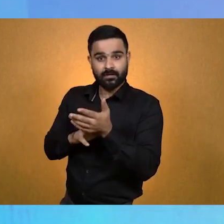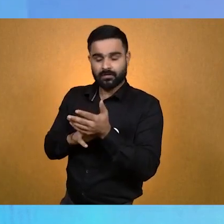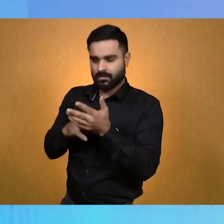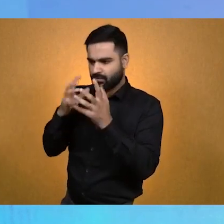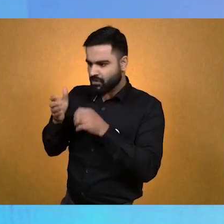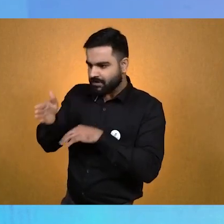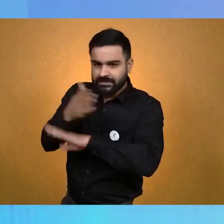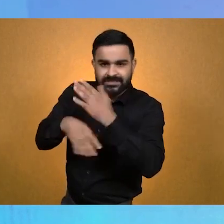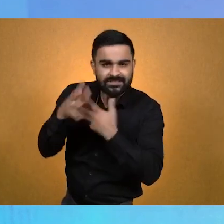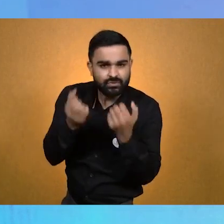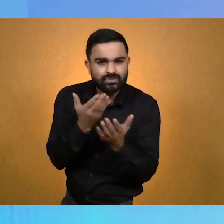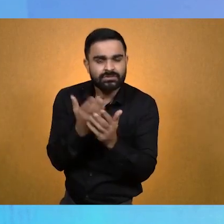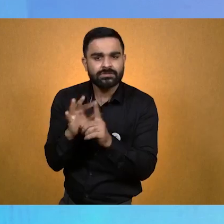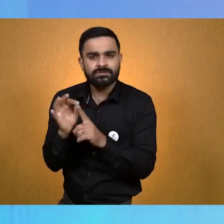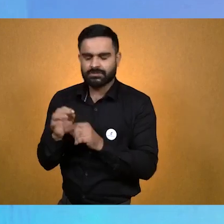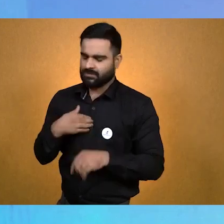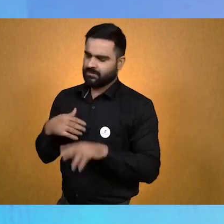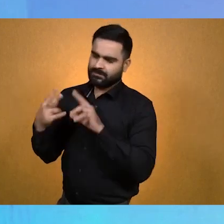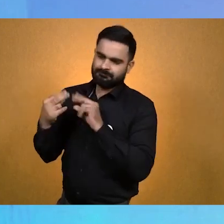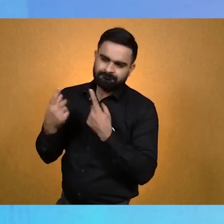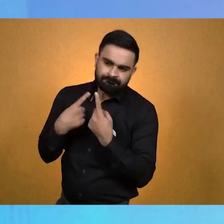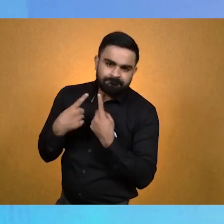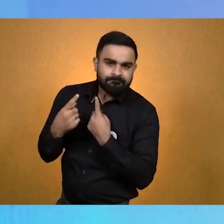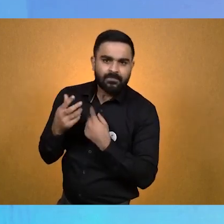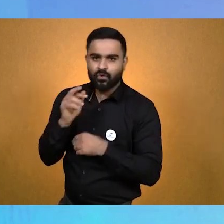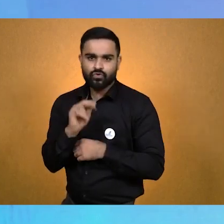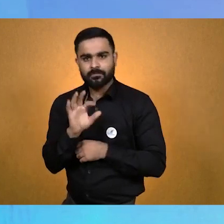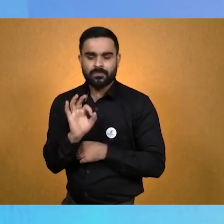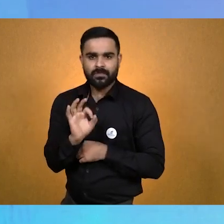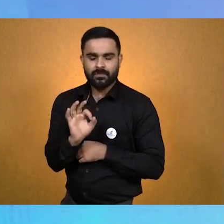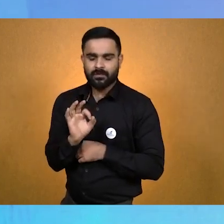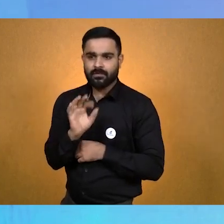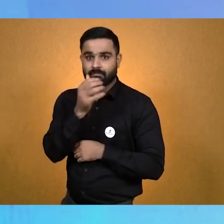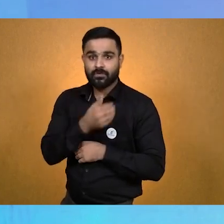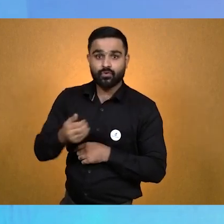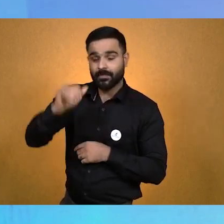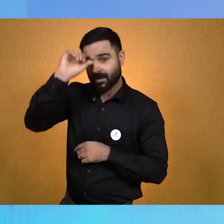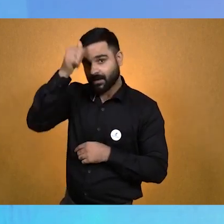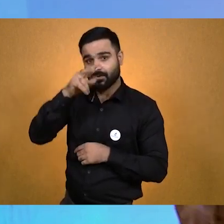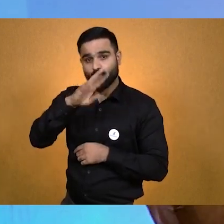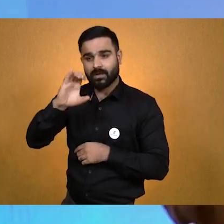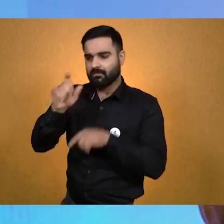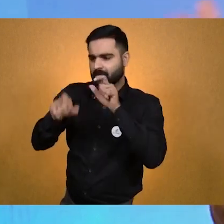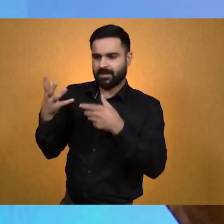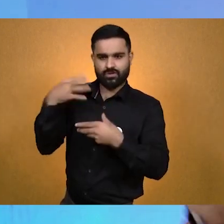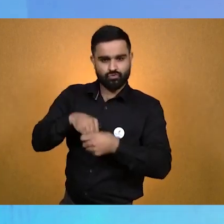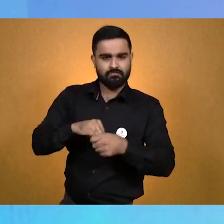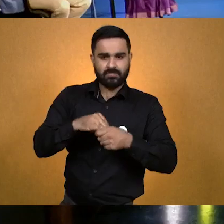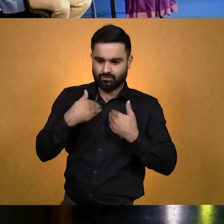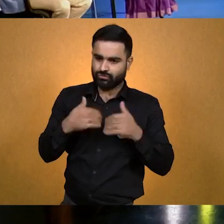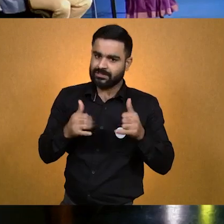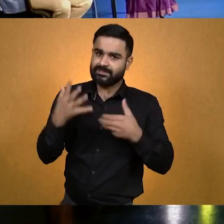डू समथिंग फॉर डिसेबल्ड आउट. सो आई स्पोक टू हिम एंड आई सेड, ओके, आई हैव गॉट कैप्टन ऑफ इंडियन क्रिकेट टीम, वाइस कैप्टन, ऑल दिस पीपल, दे हैड बीन प्लेइंग विद